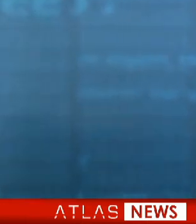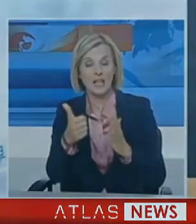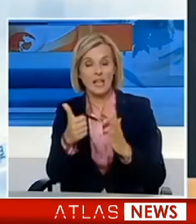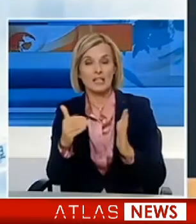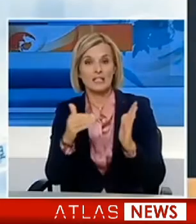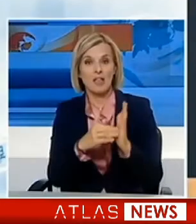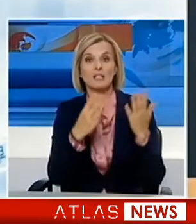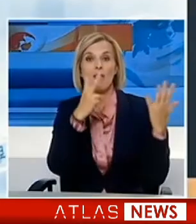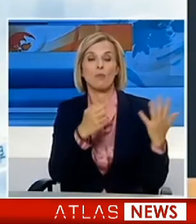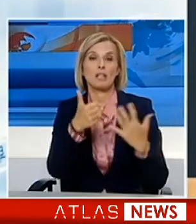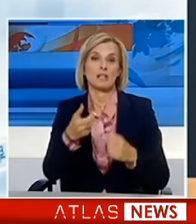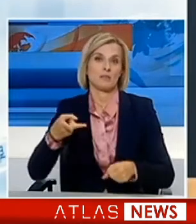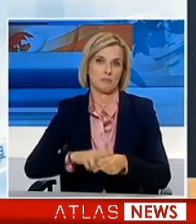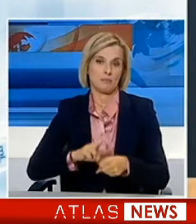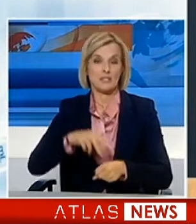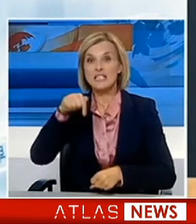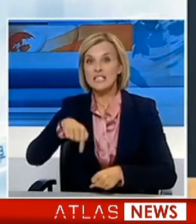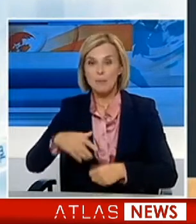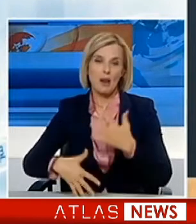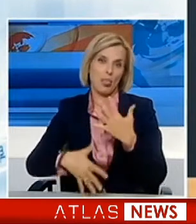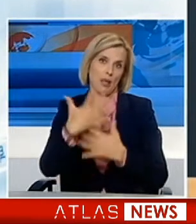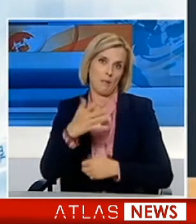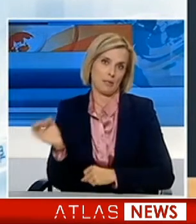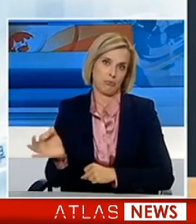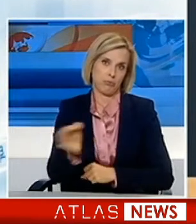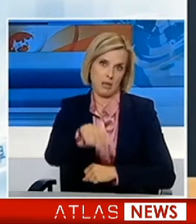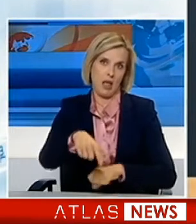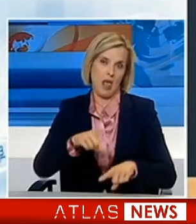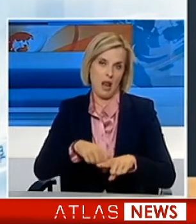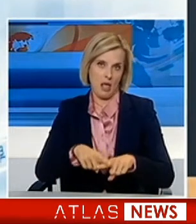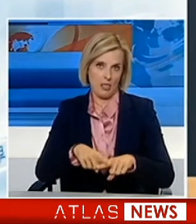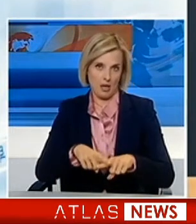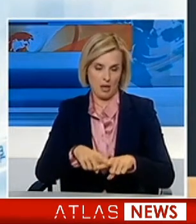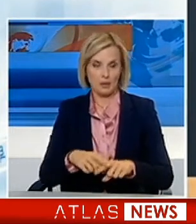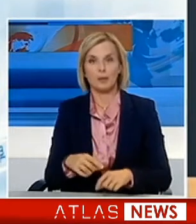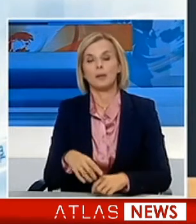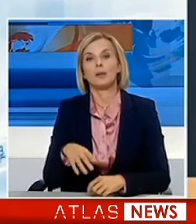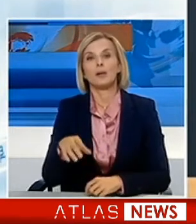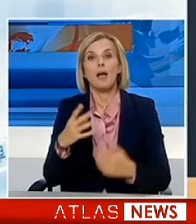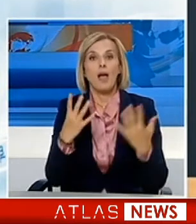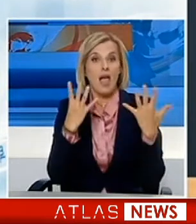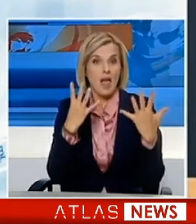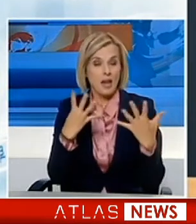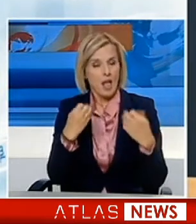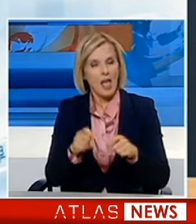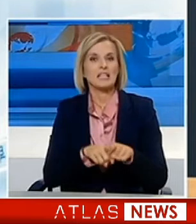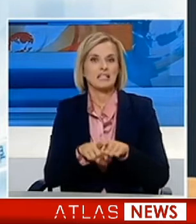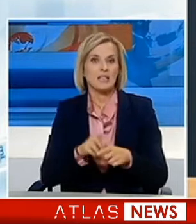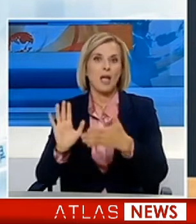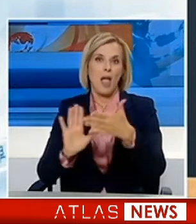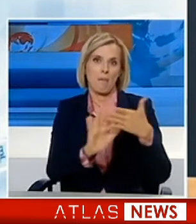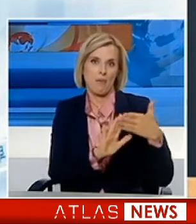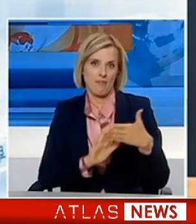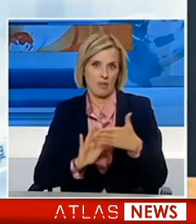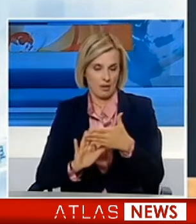χαρακτηριστικά. Σήμερα ανακοινώνουμε 15 νέα κρούσματα του νέου ιού στη χώρα. 9 συνδέονται με ανθρώπους κρουσμάτων